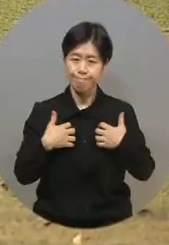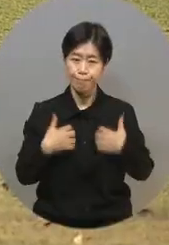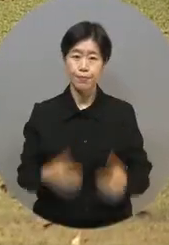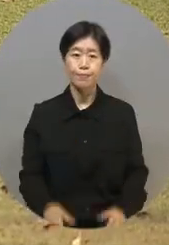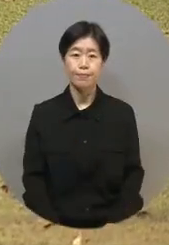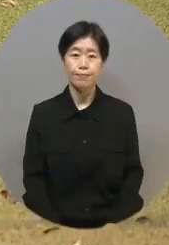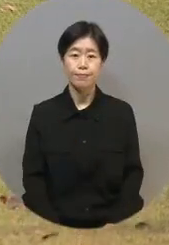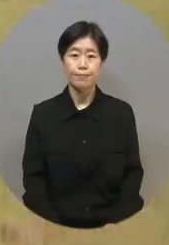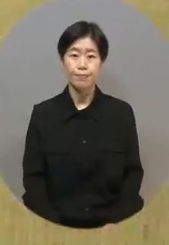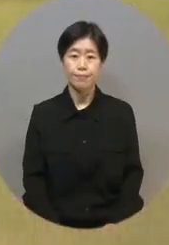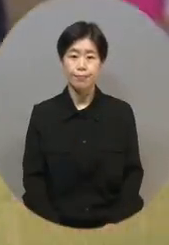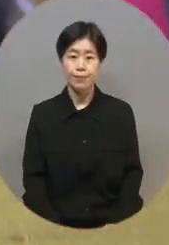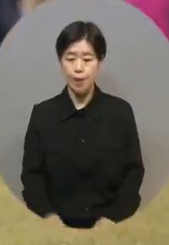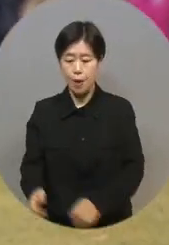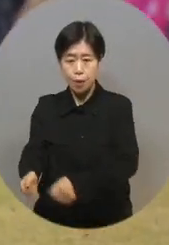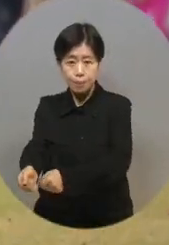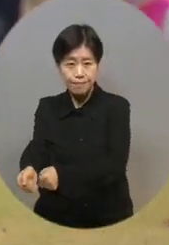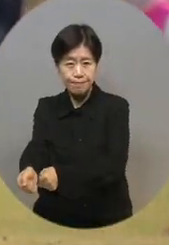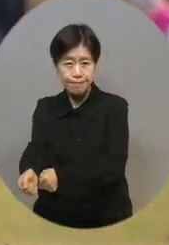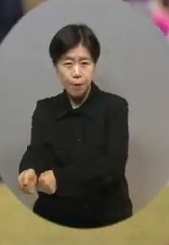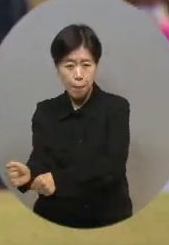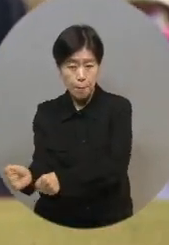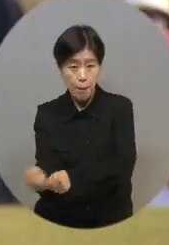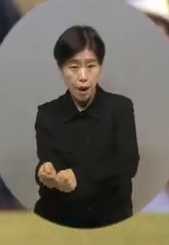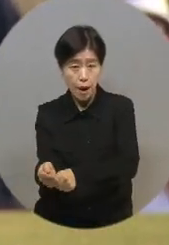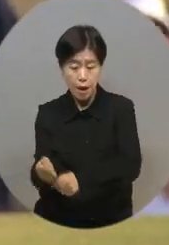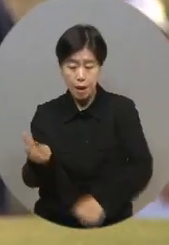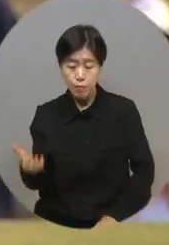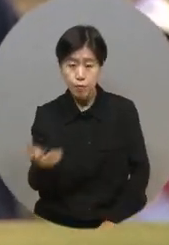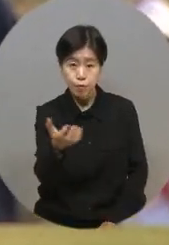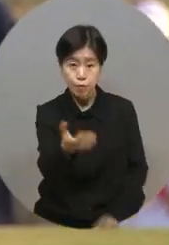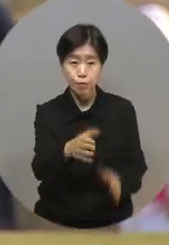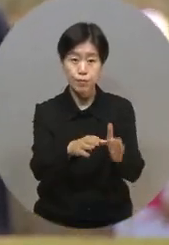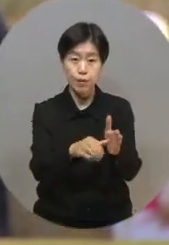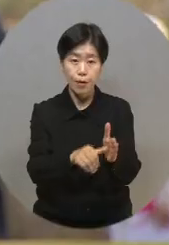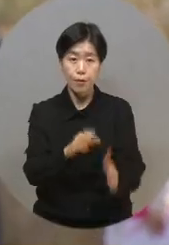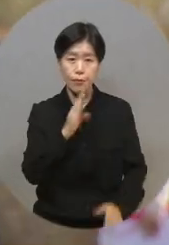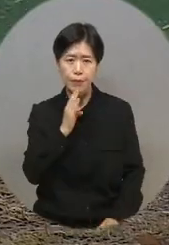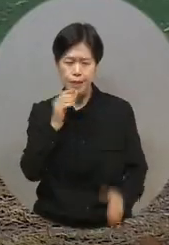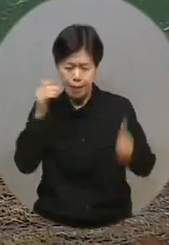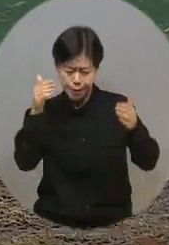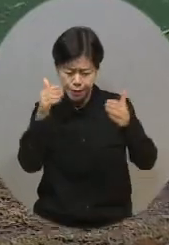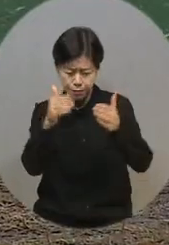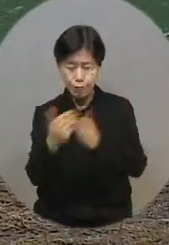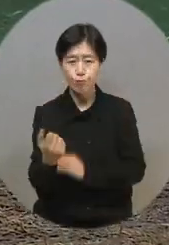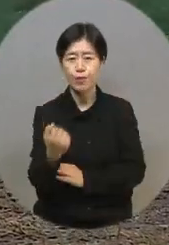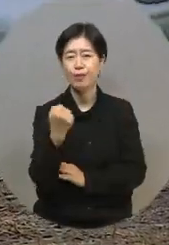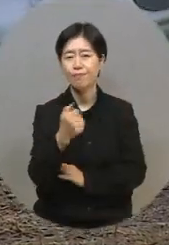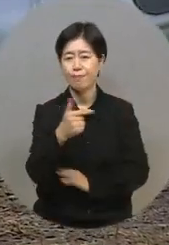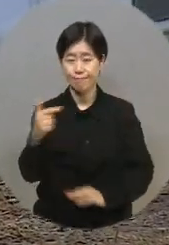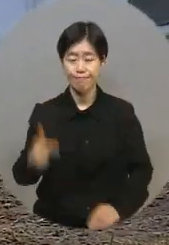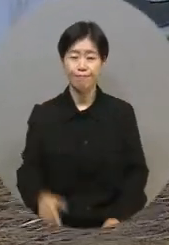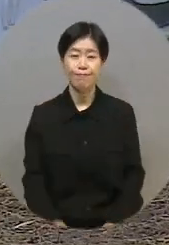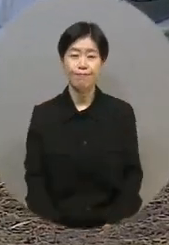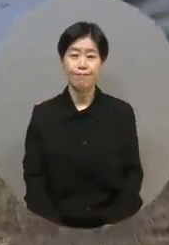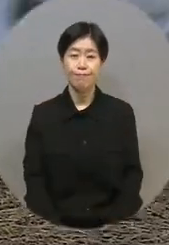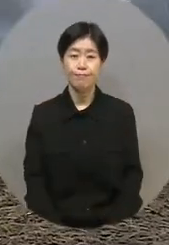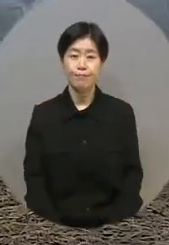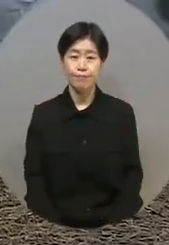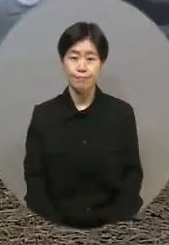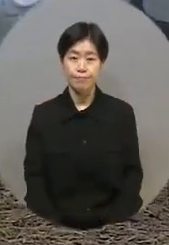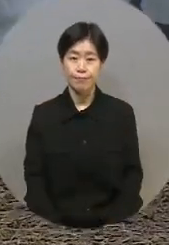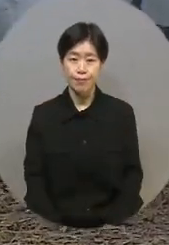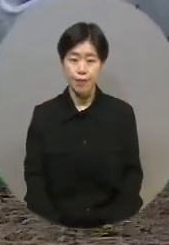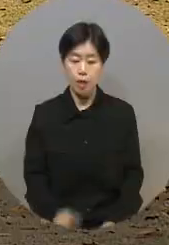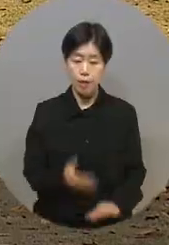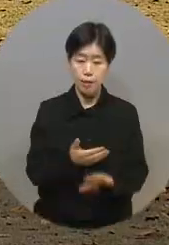have. 자세를 고쳐 잡고 자리를 이동하는 순간에도 높은 집중력으로 경기에 최선을 다하는 모습. 이를